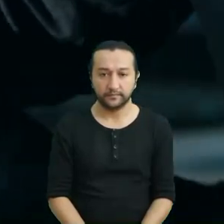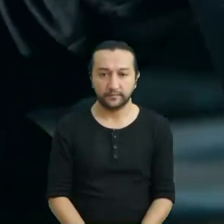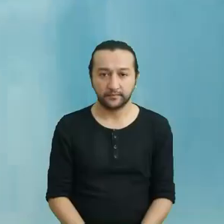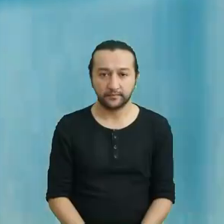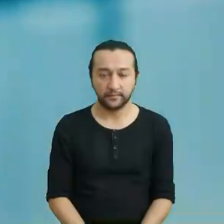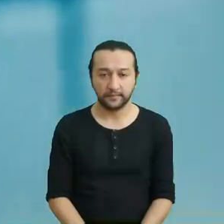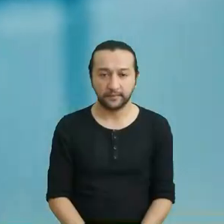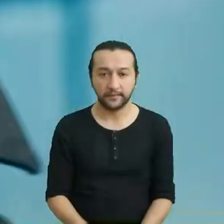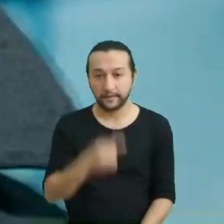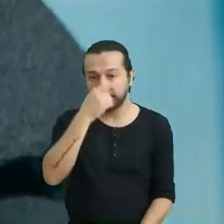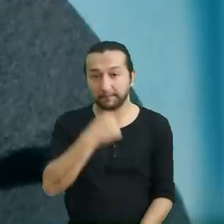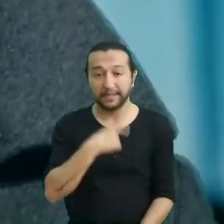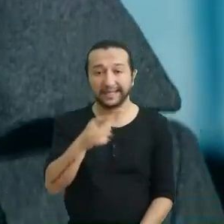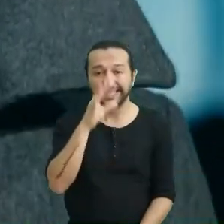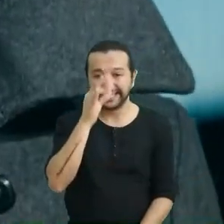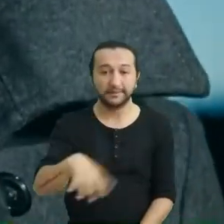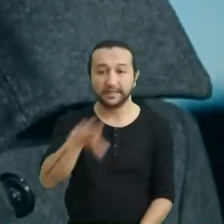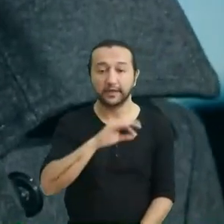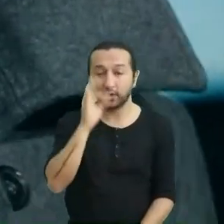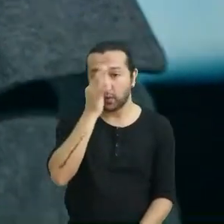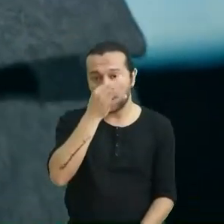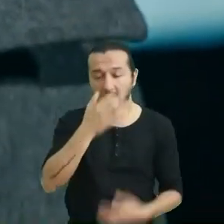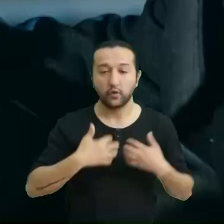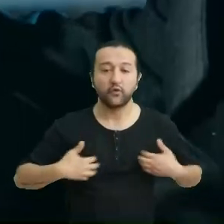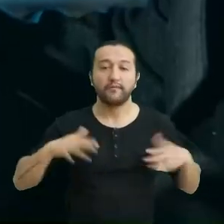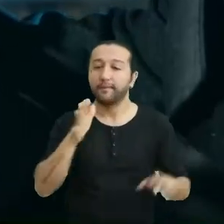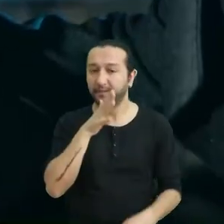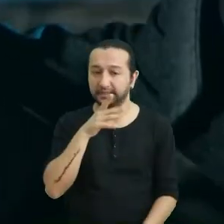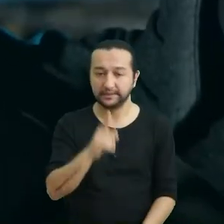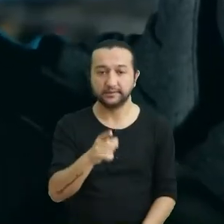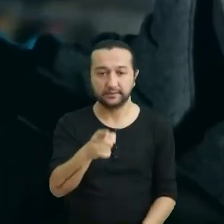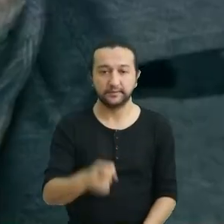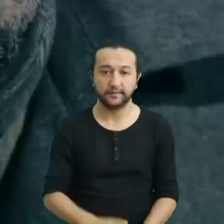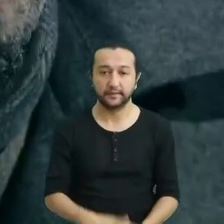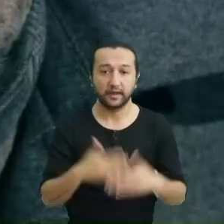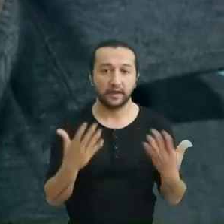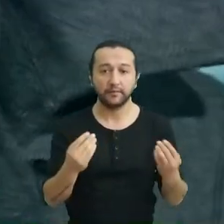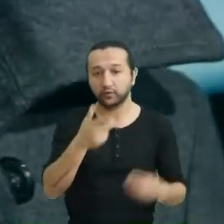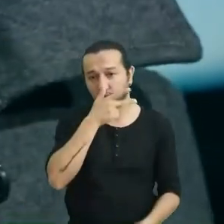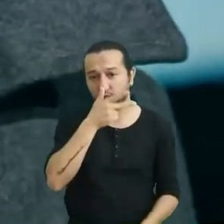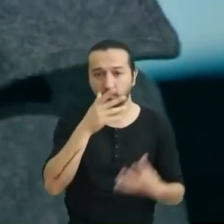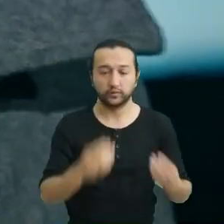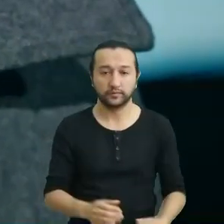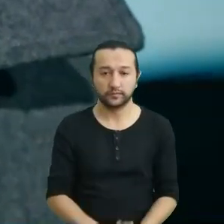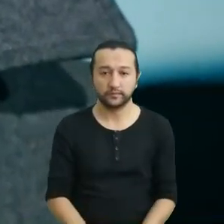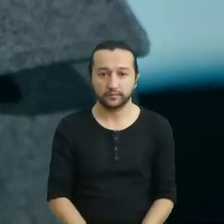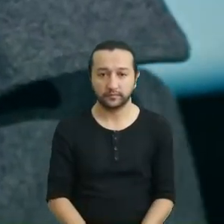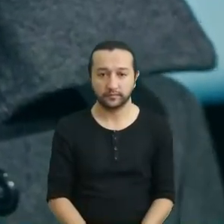depodalar. Ben kimseye kolay kolay güvenmem bilirsin. Ama çok üzüldüm.